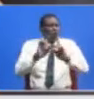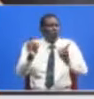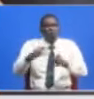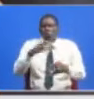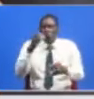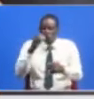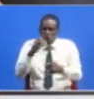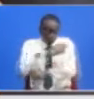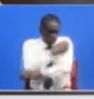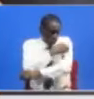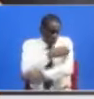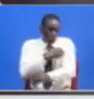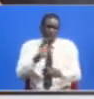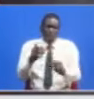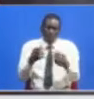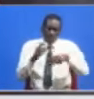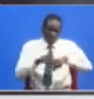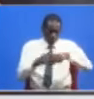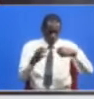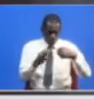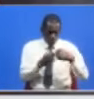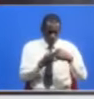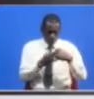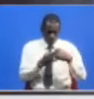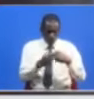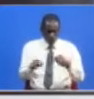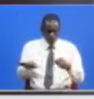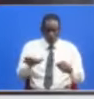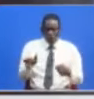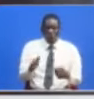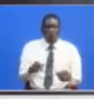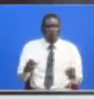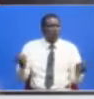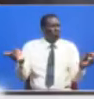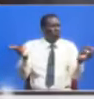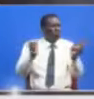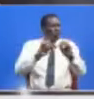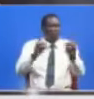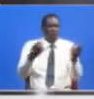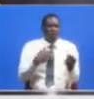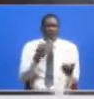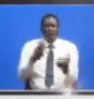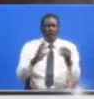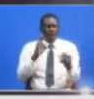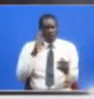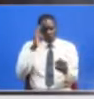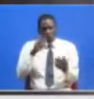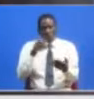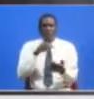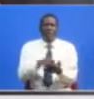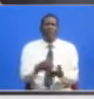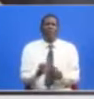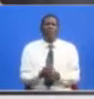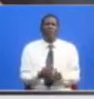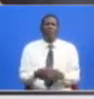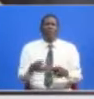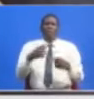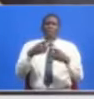workstation by 8 a.m. we shall not have any excuse other